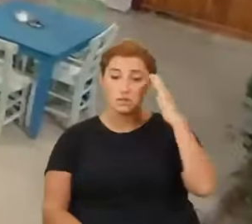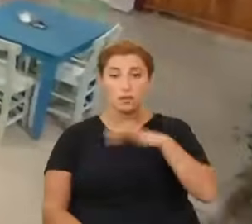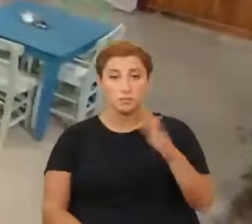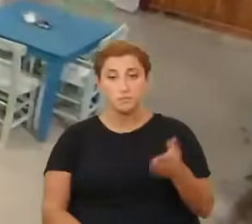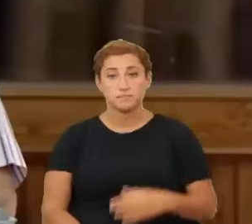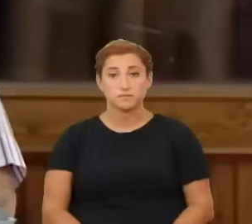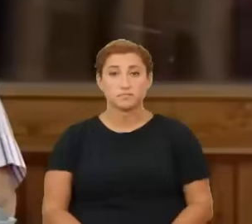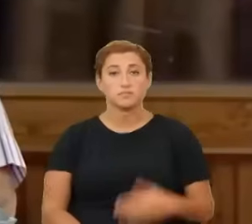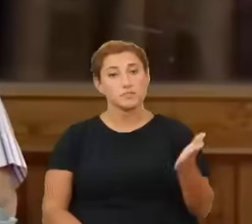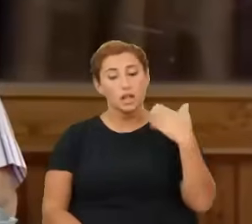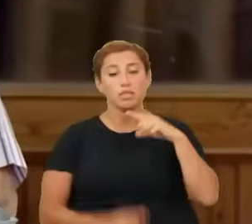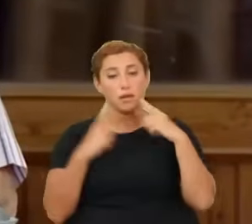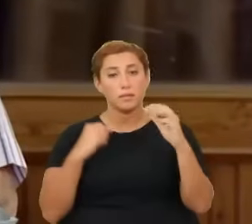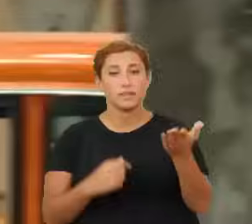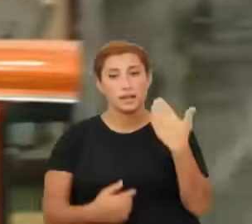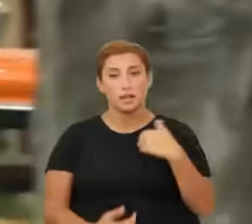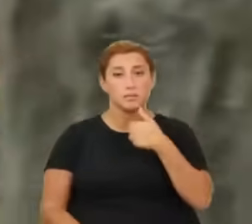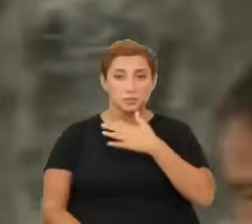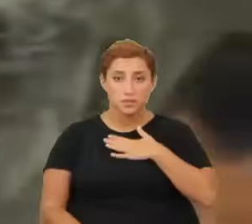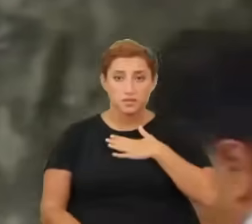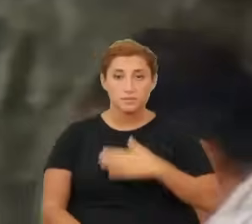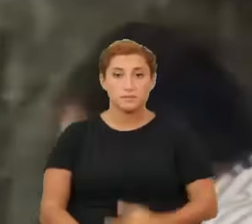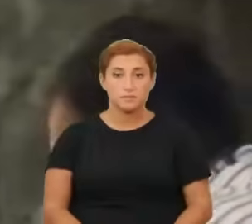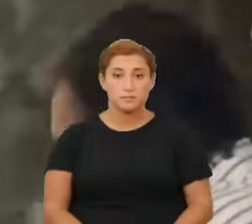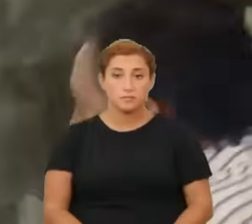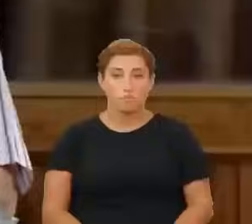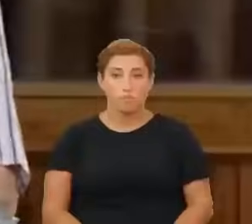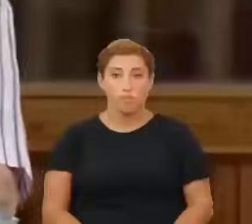Selamünaleyküm. Muzaffer yalnız. Gel damat gel. Elini babacım. Öptü.